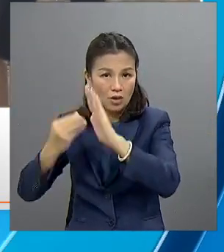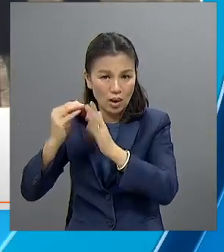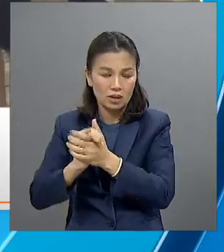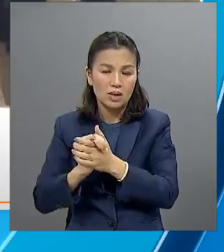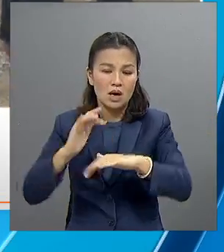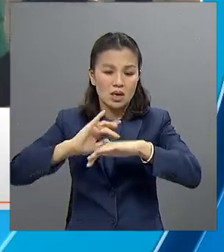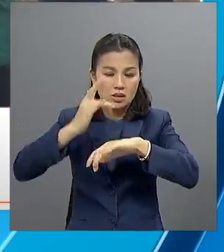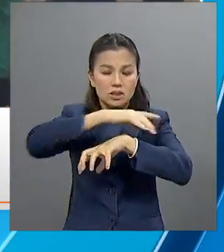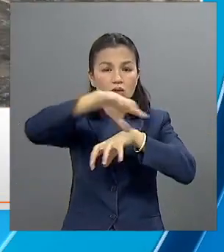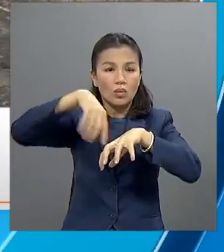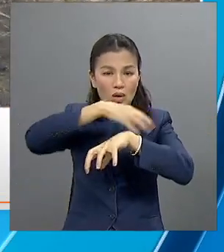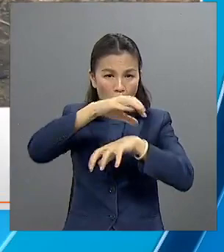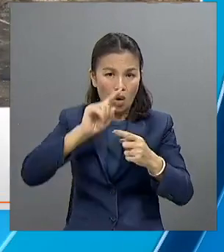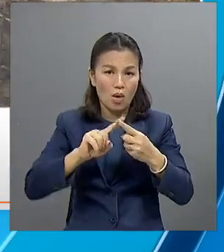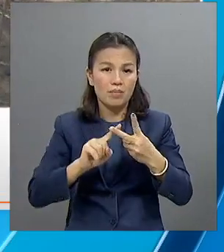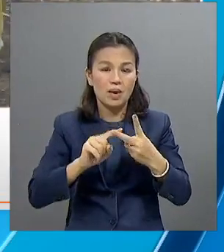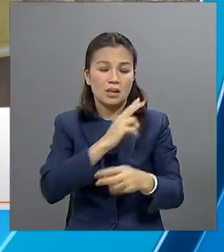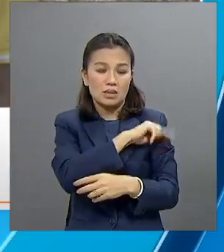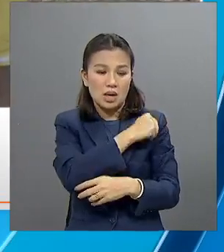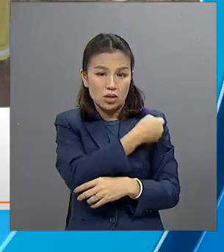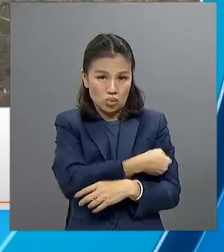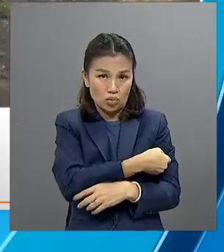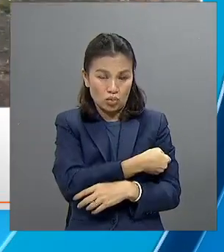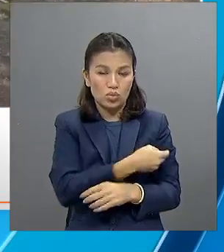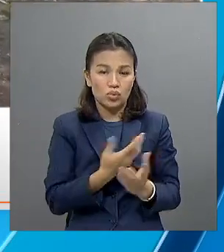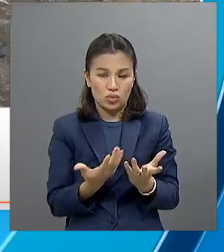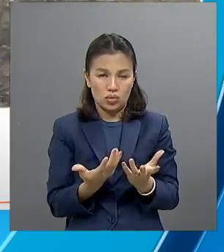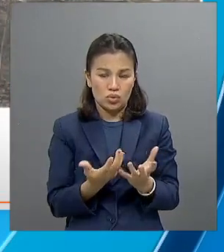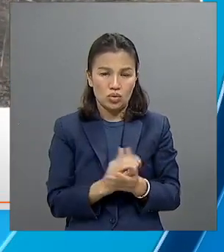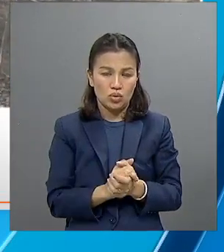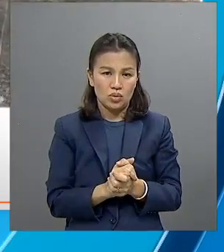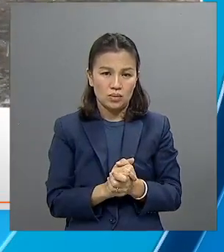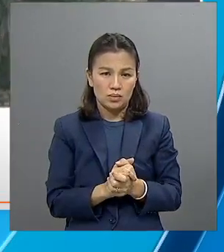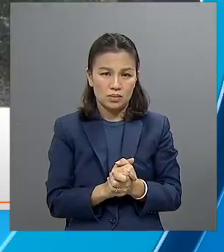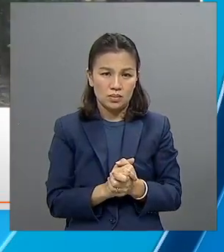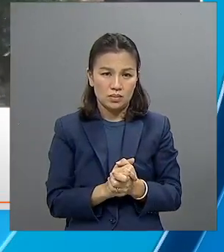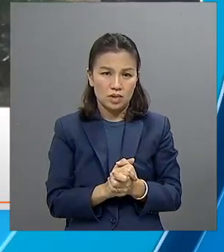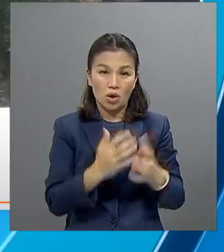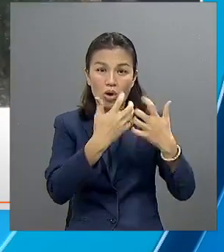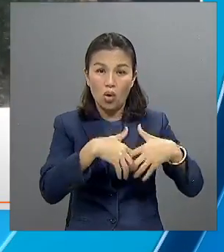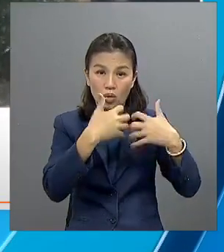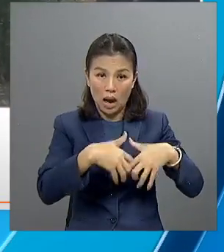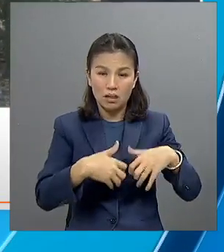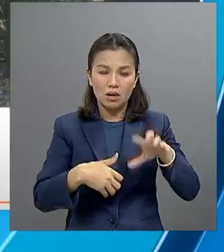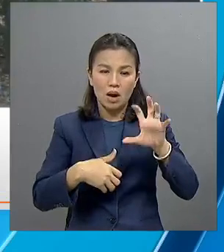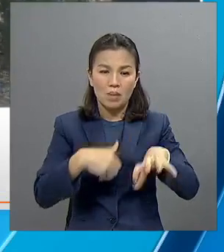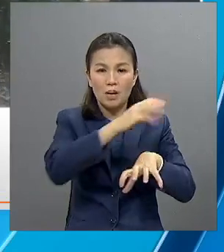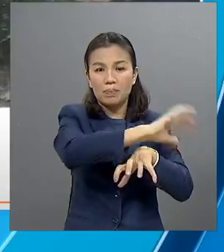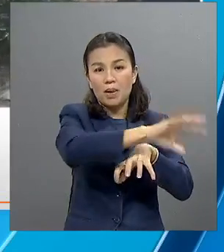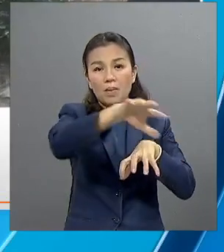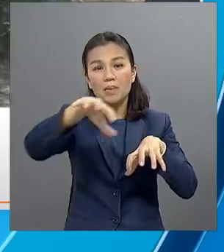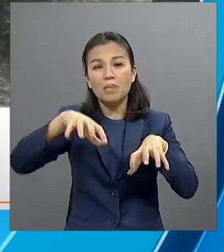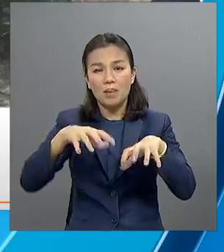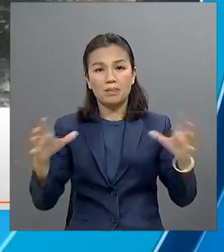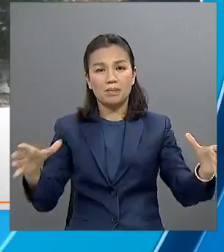มีสำนักงานสาธารณสุขจังหวัดนะครับแล้วก็ภาคโรงงานนะครับสามภาคเนี่ยนะมีภาคตัวแทนประชา